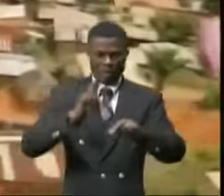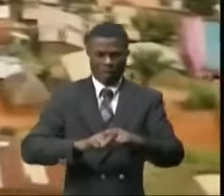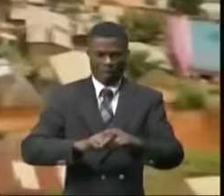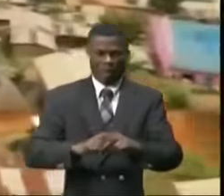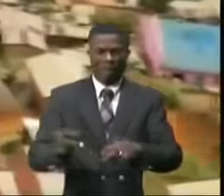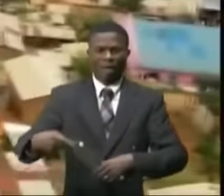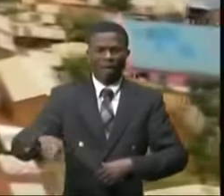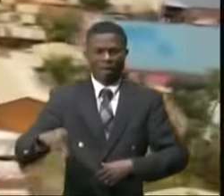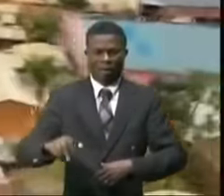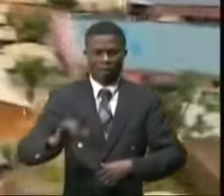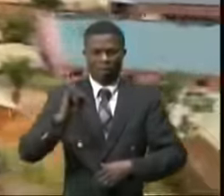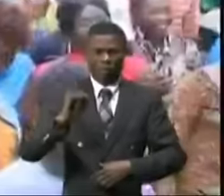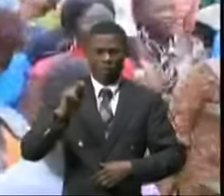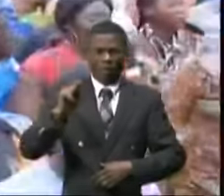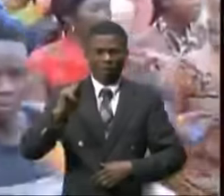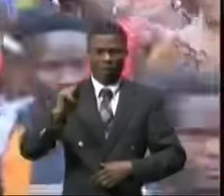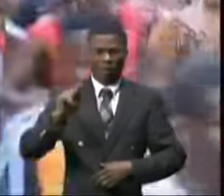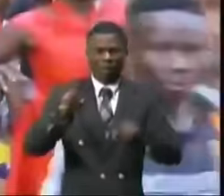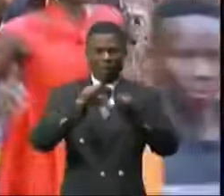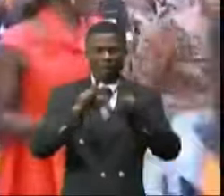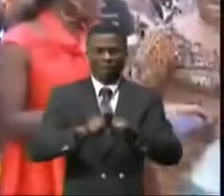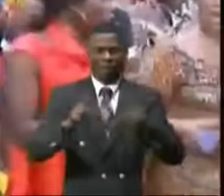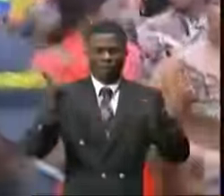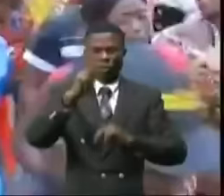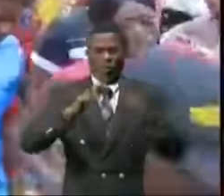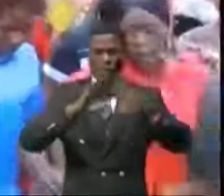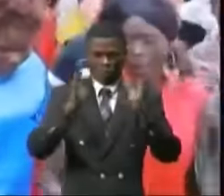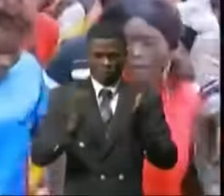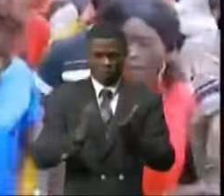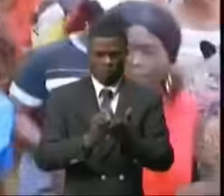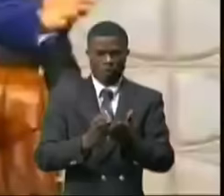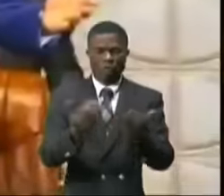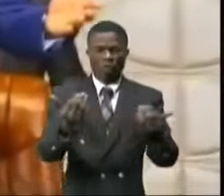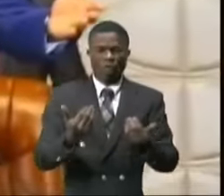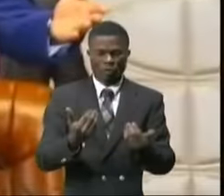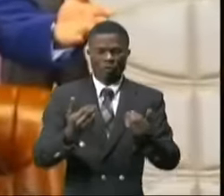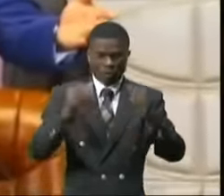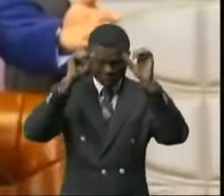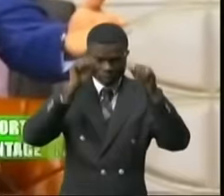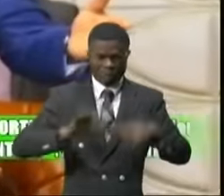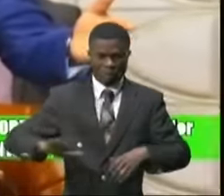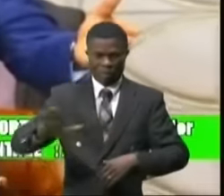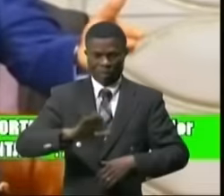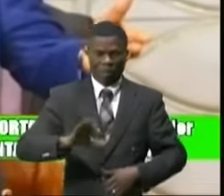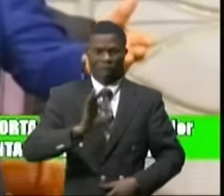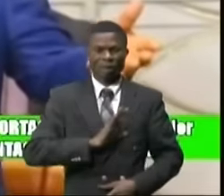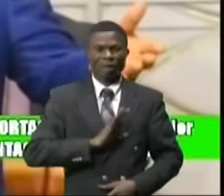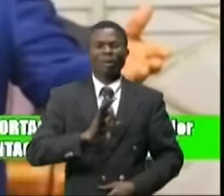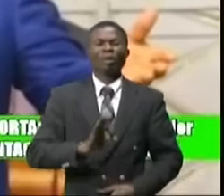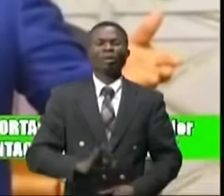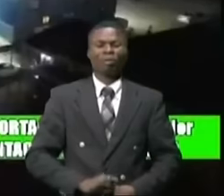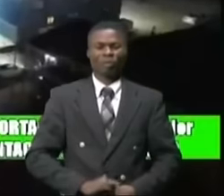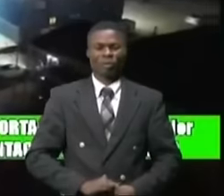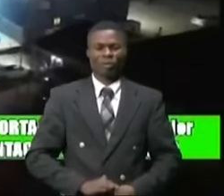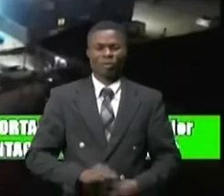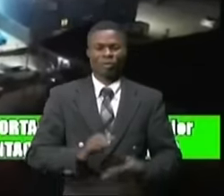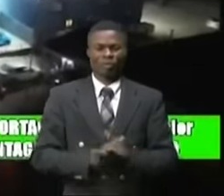la province entre le gouvernant et le gouverné, tel que voulu par le chef de l'État, Félix Antoine Tshisekedi